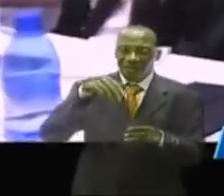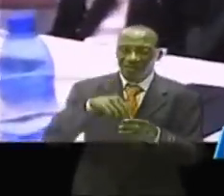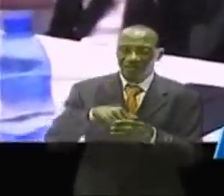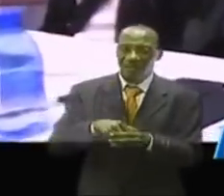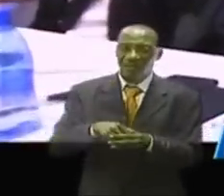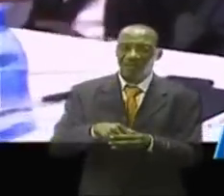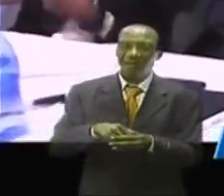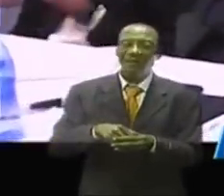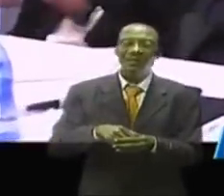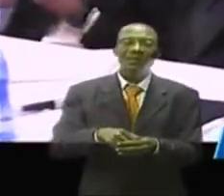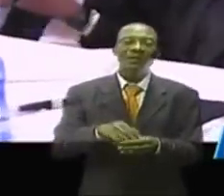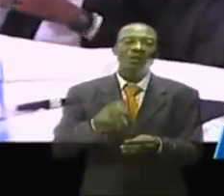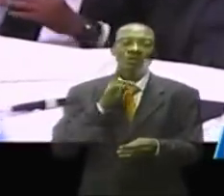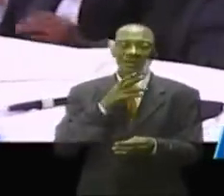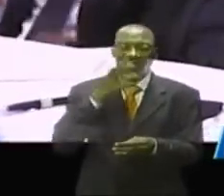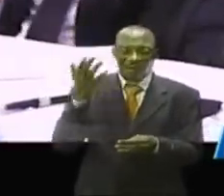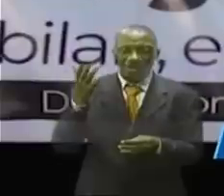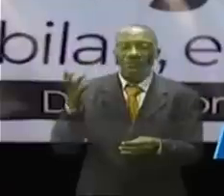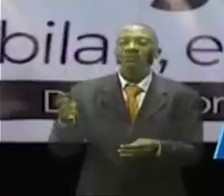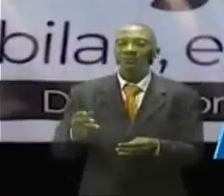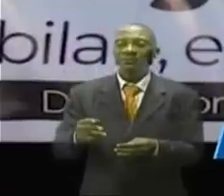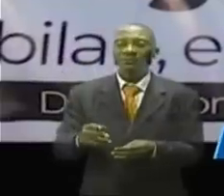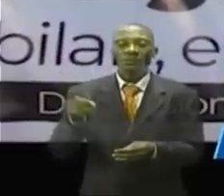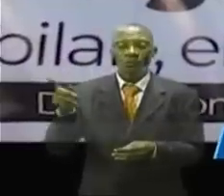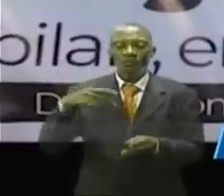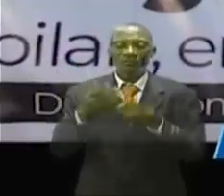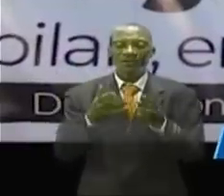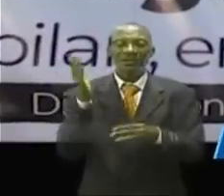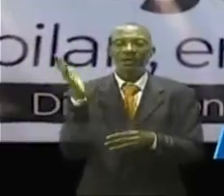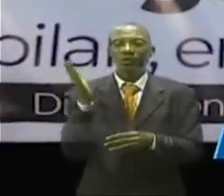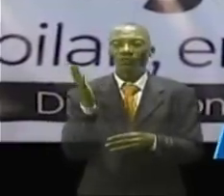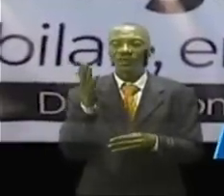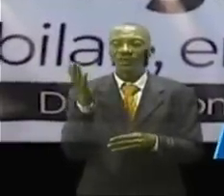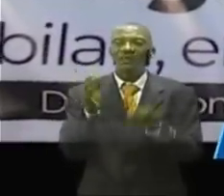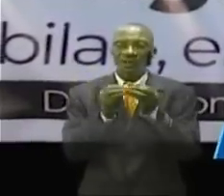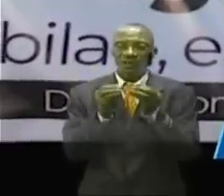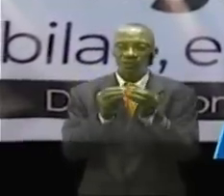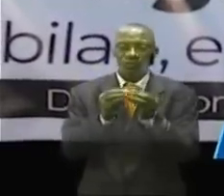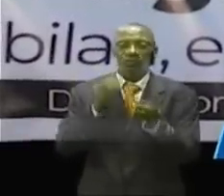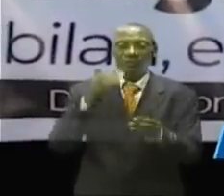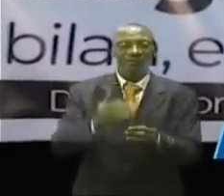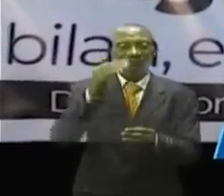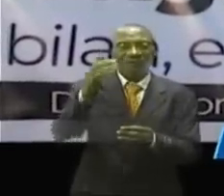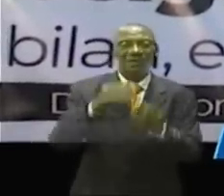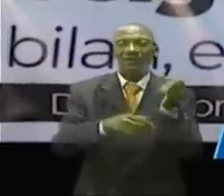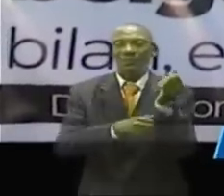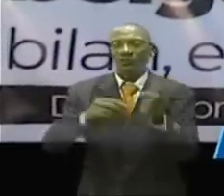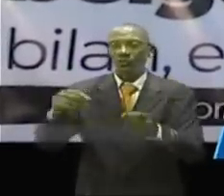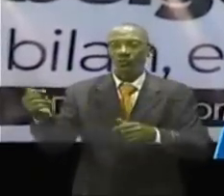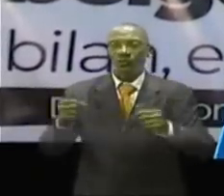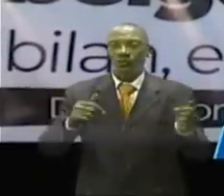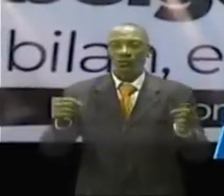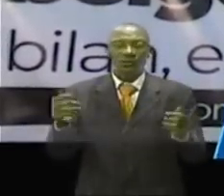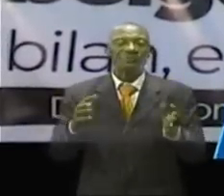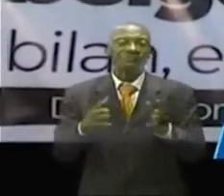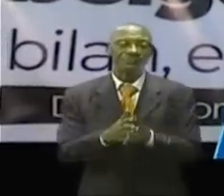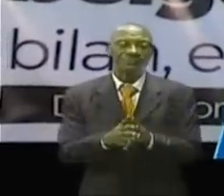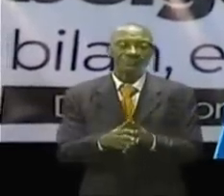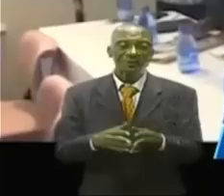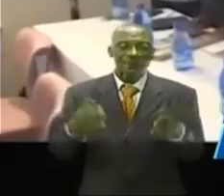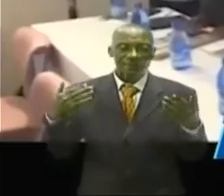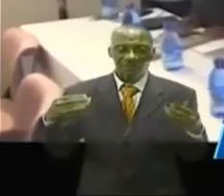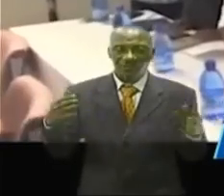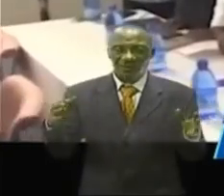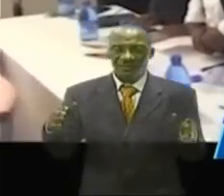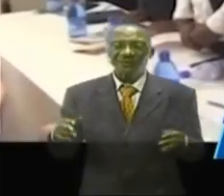« Relations belgo-congolaises, bilan, enjeux et perspectives ». Du Sud Kivu, André Flao s'est envolé